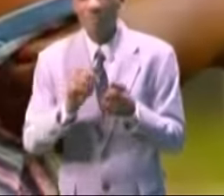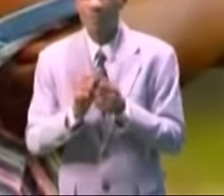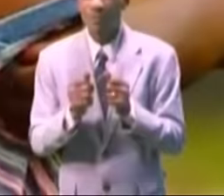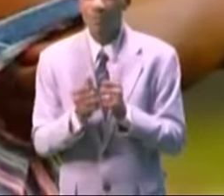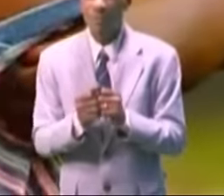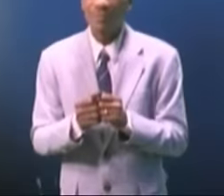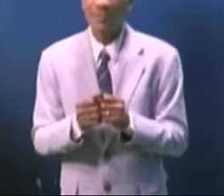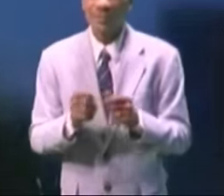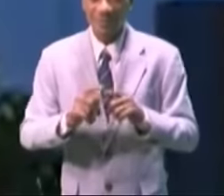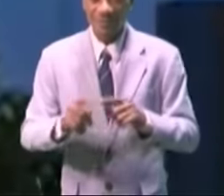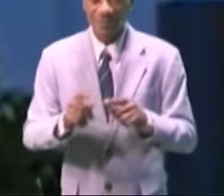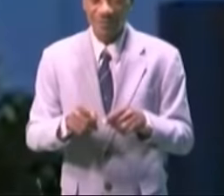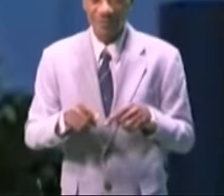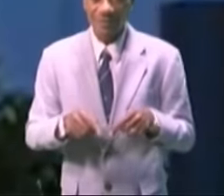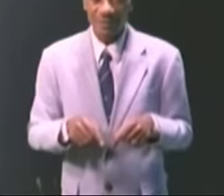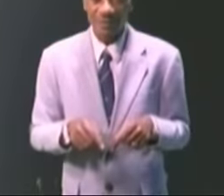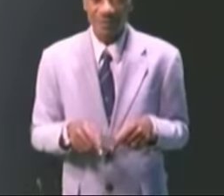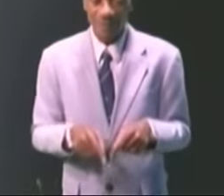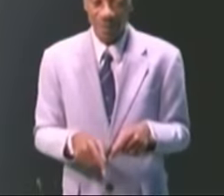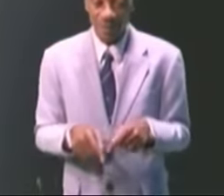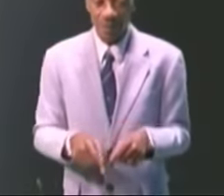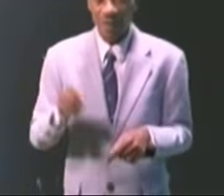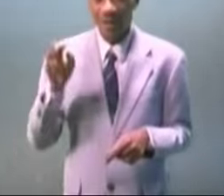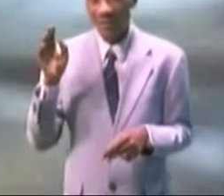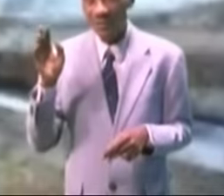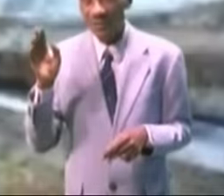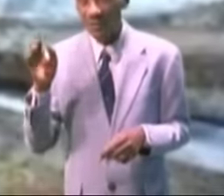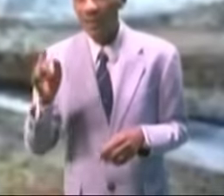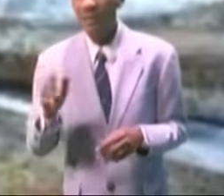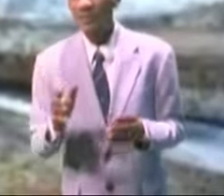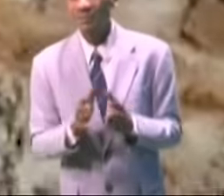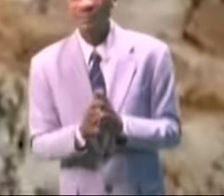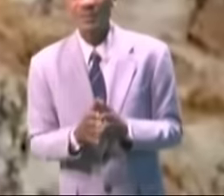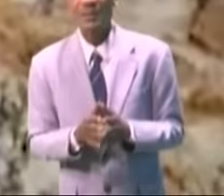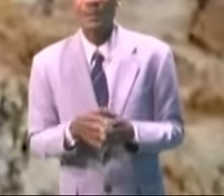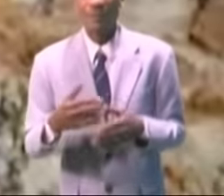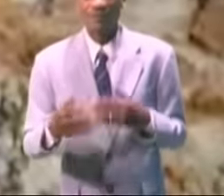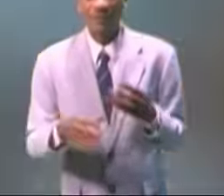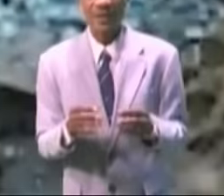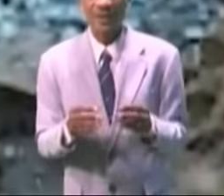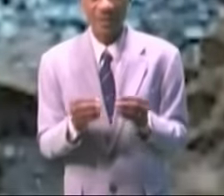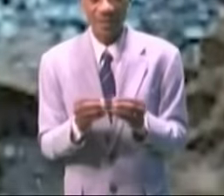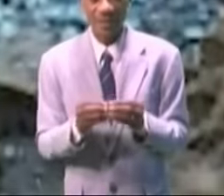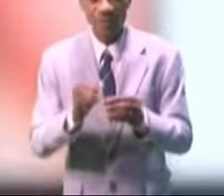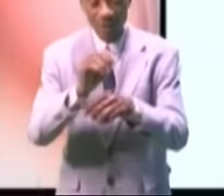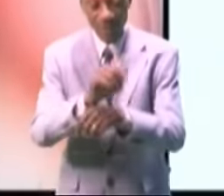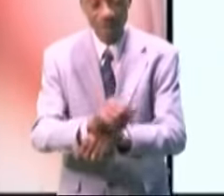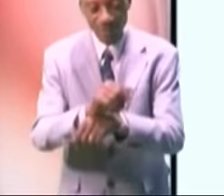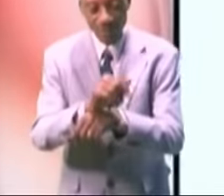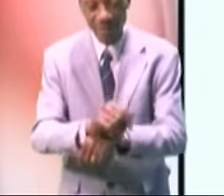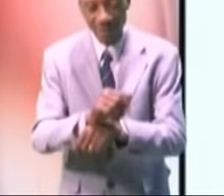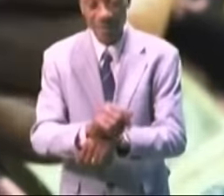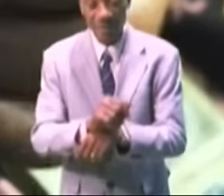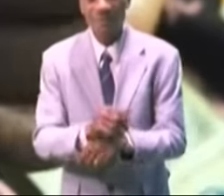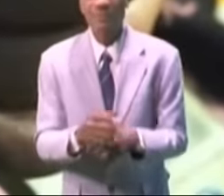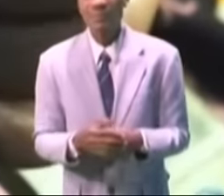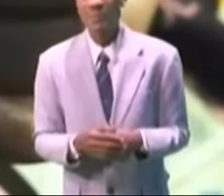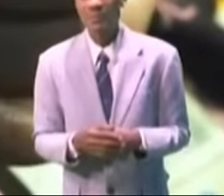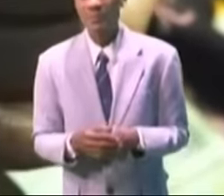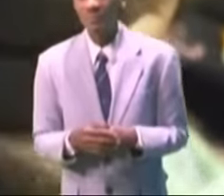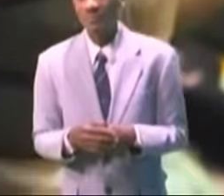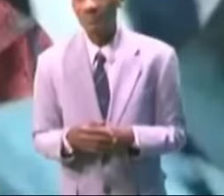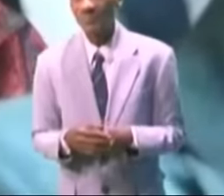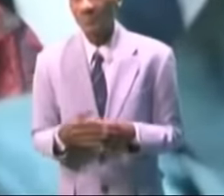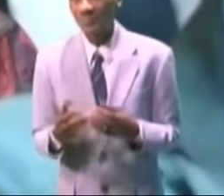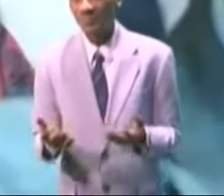sang, Kinshasa accuse Apple de s'approvisionner de manière illégale en matières premières nécessaires à la fabrication de smartphones. Tout passe par